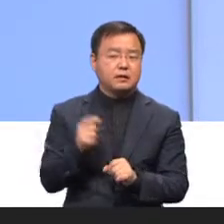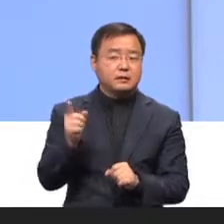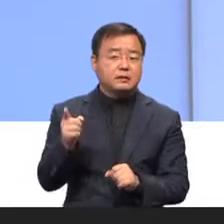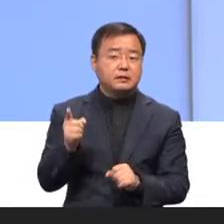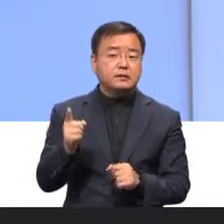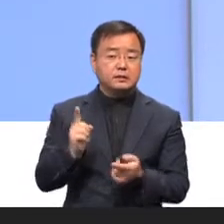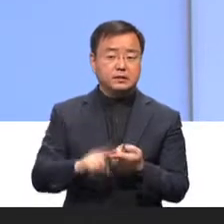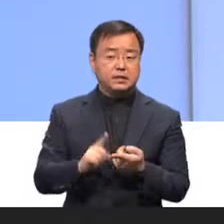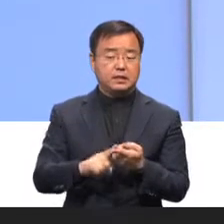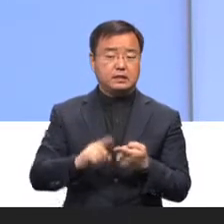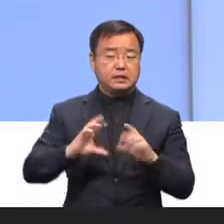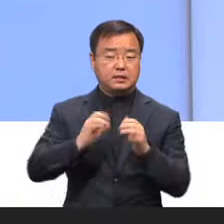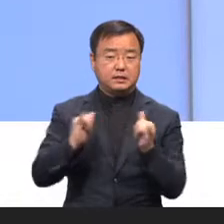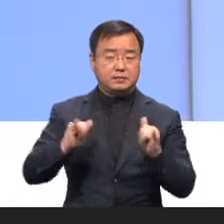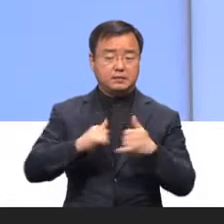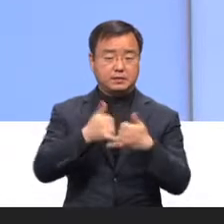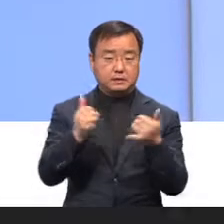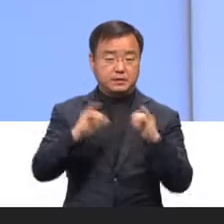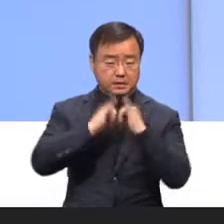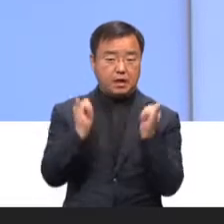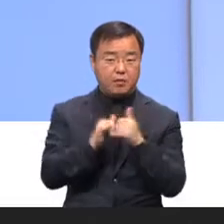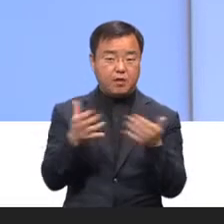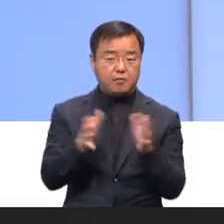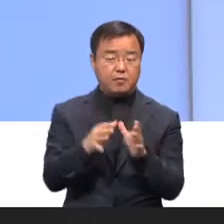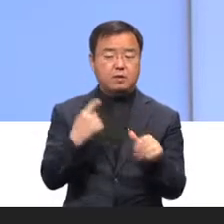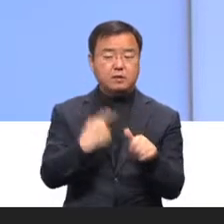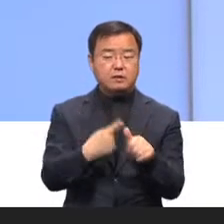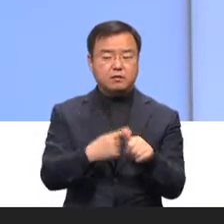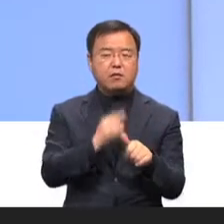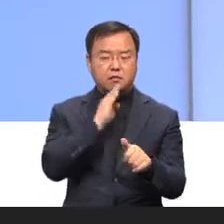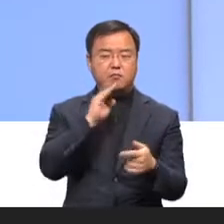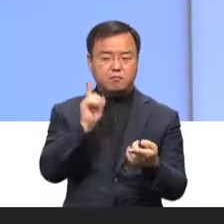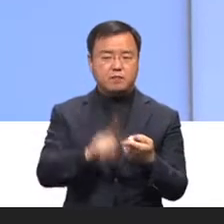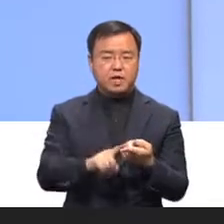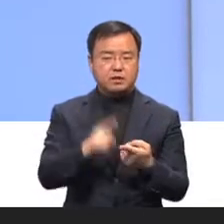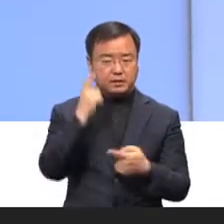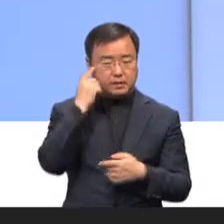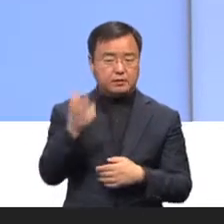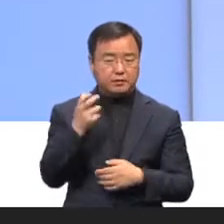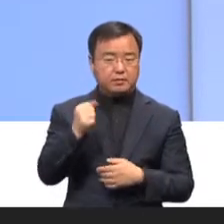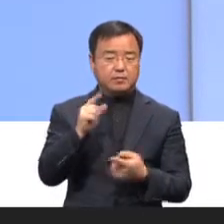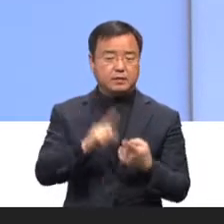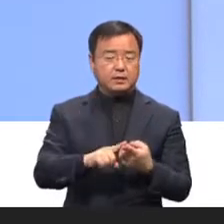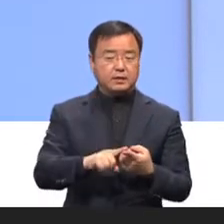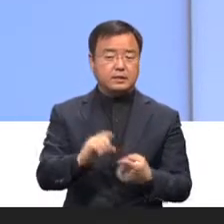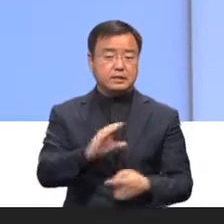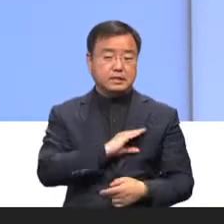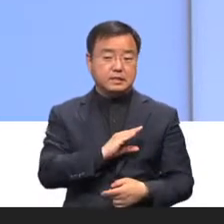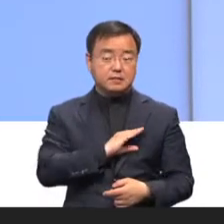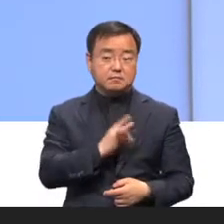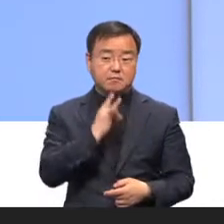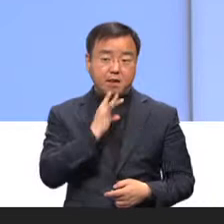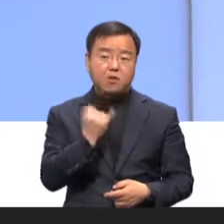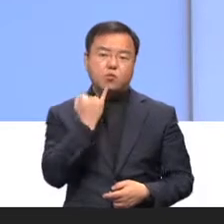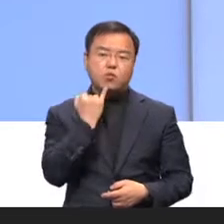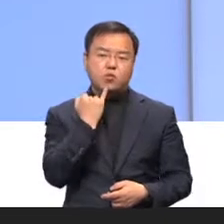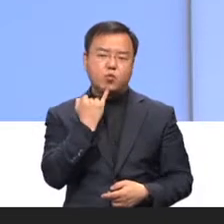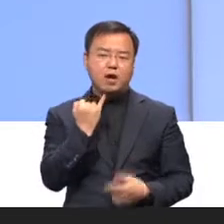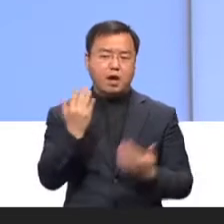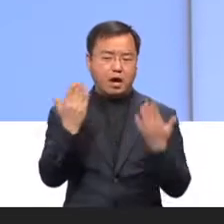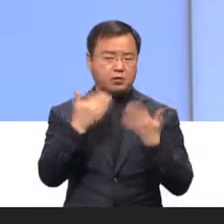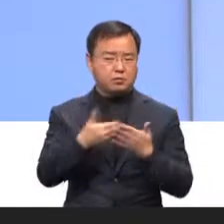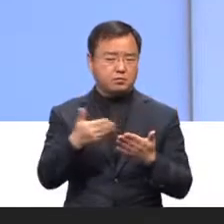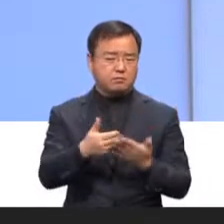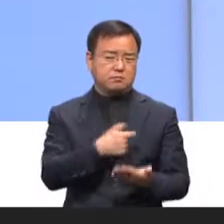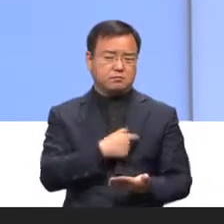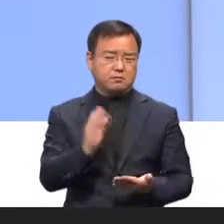그 시민모임 에 머치 저 저는 타당하다고 봐요 그래요 가능한한 이름표 만 만드는 것은 충분히 가능하지 않아요 그리고 해당